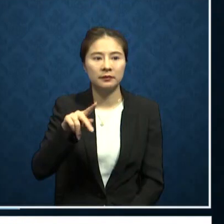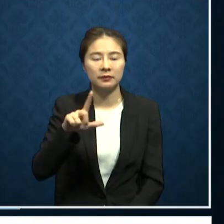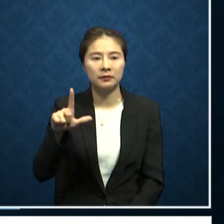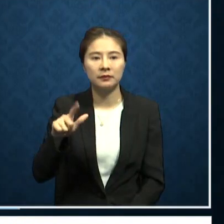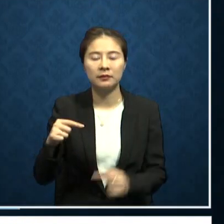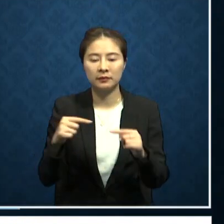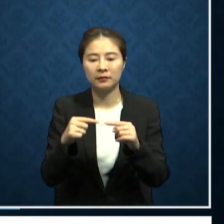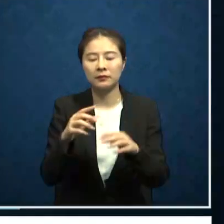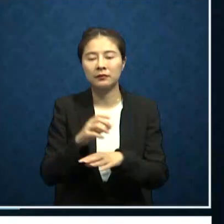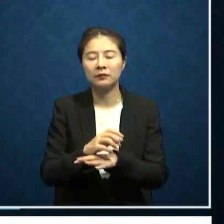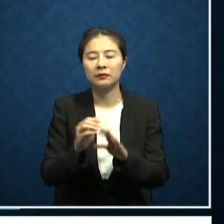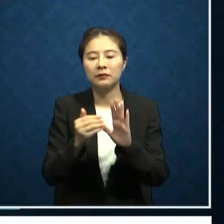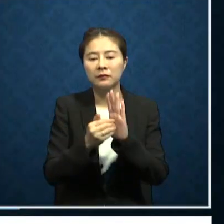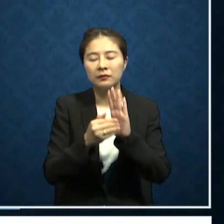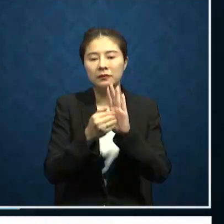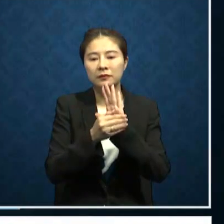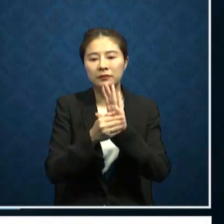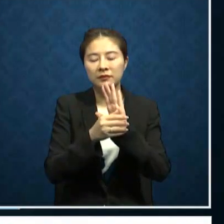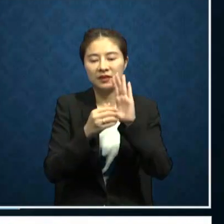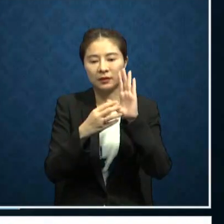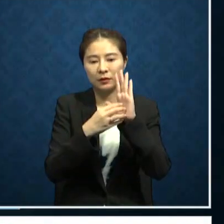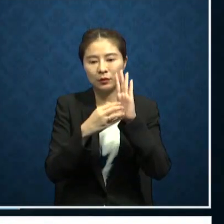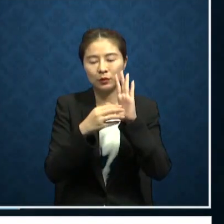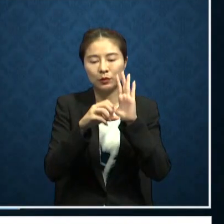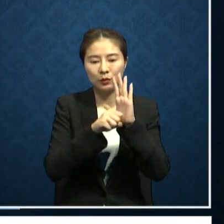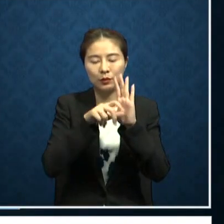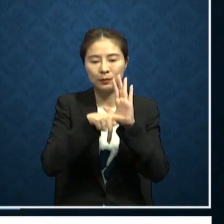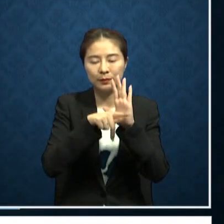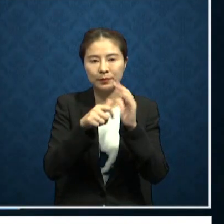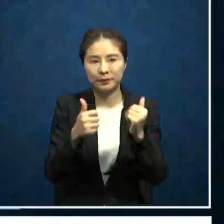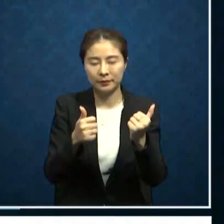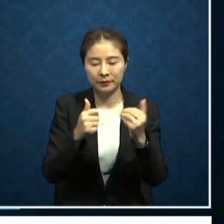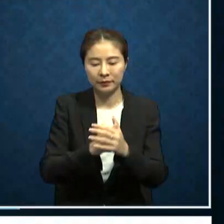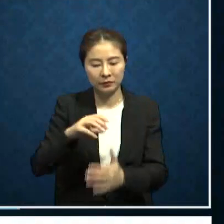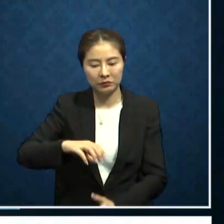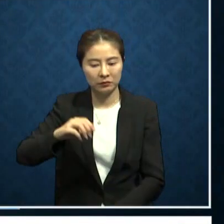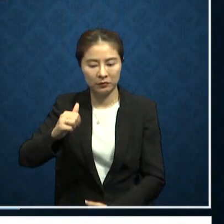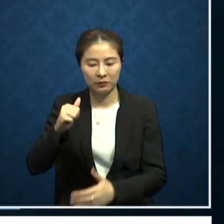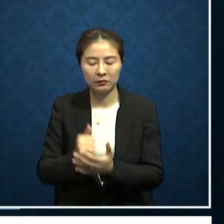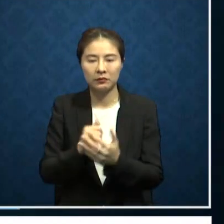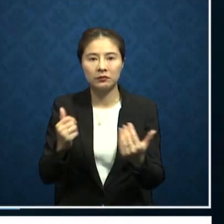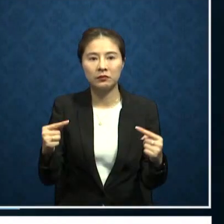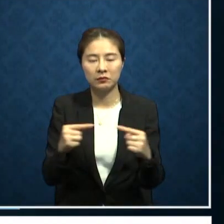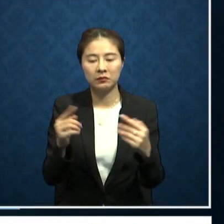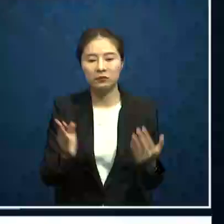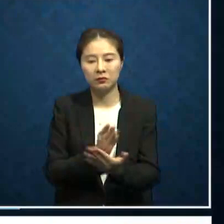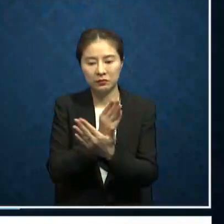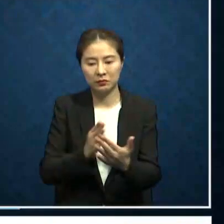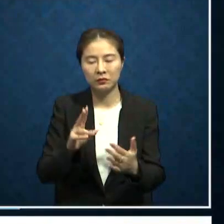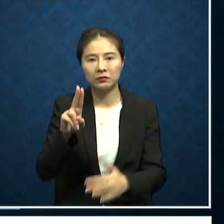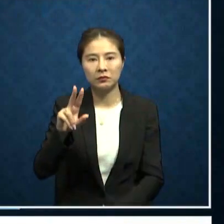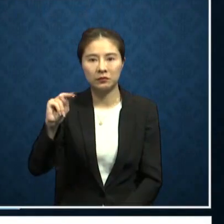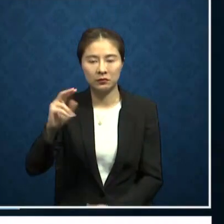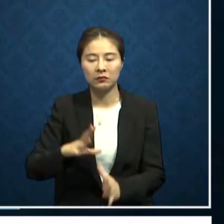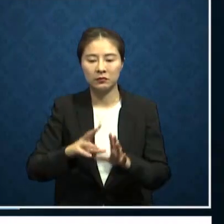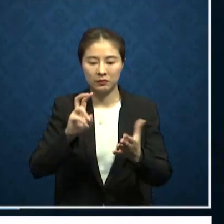สุพรรณบุรีนะคะล่าสุดได้รับการยอมรับนะคะในการขึ้นทะเบียนเป็นเมืองสร้างสรรค์ทางดนตรีของยูเนสโกเนื่องจากว่ามี